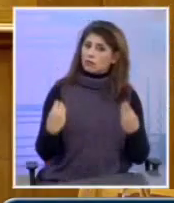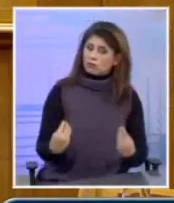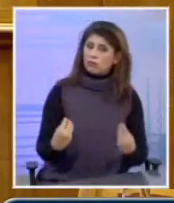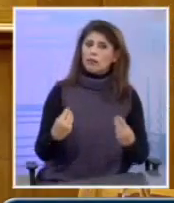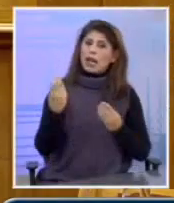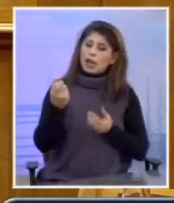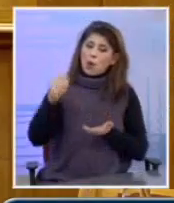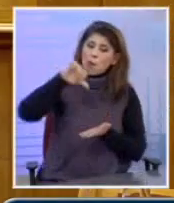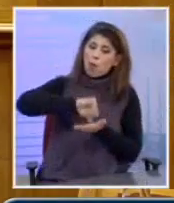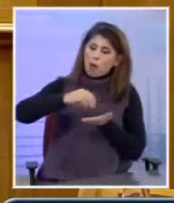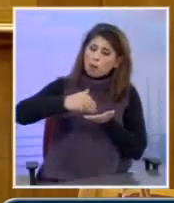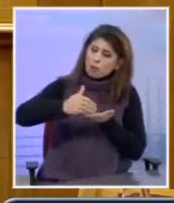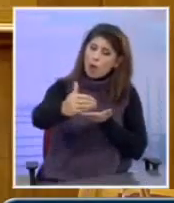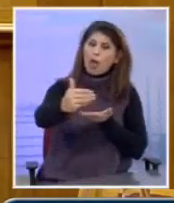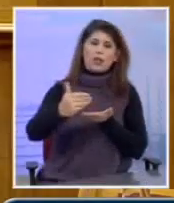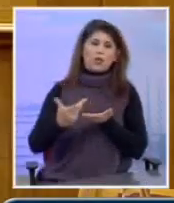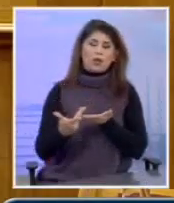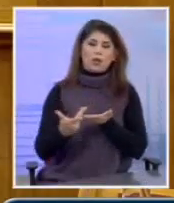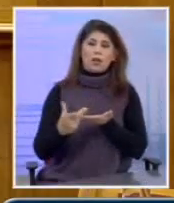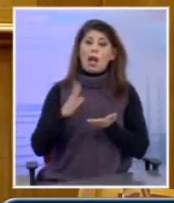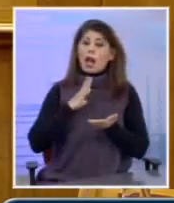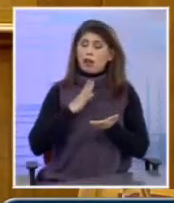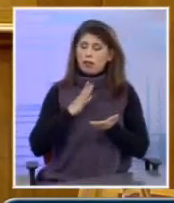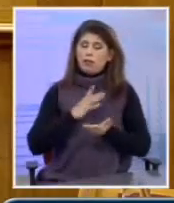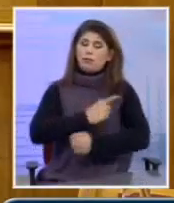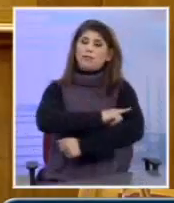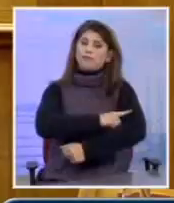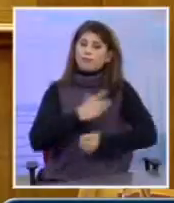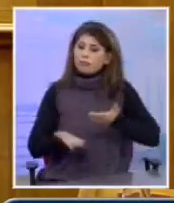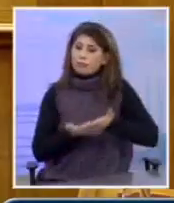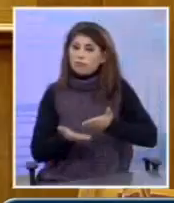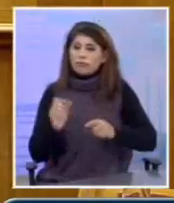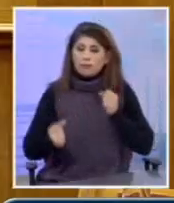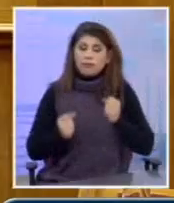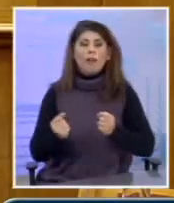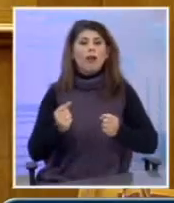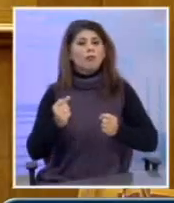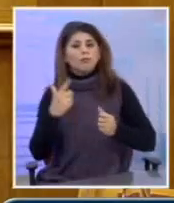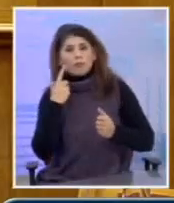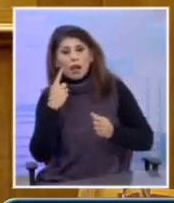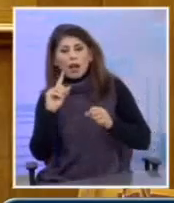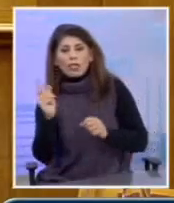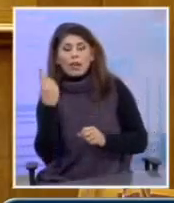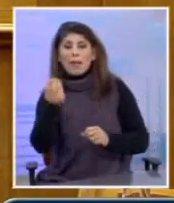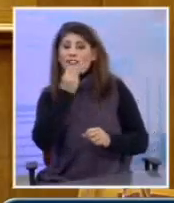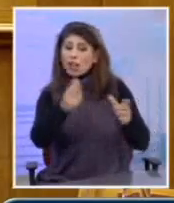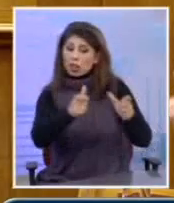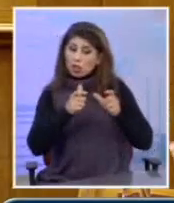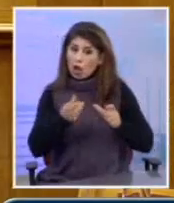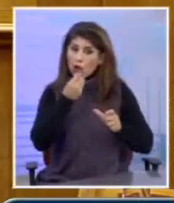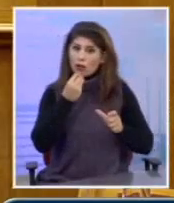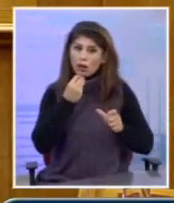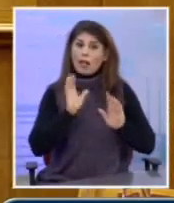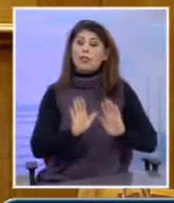εκεί όπου αυτοί οι άνθρωποι θα παίρνουν τις πρώτες βοήθειες και θα τους δίδεται σύντηση, δεν θα